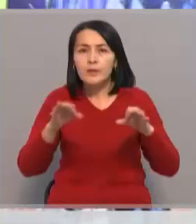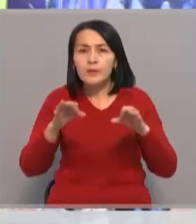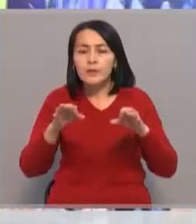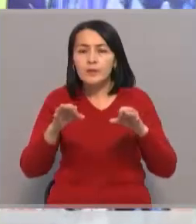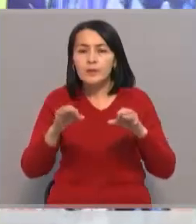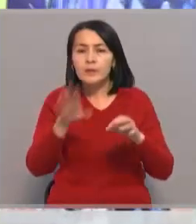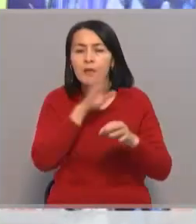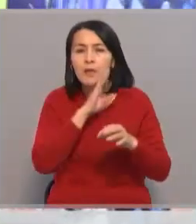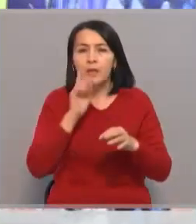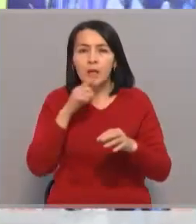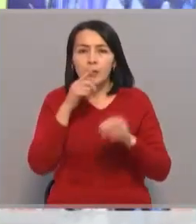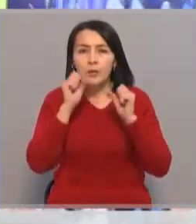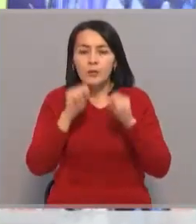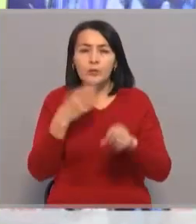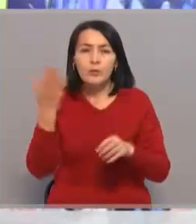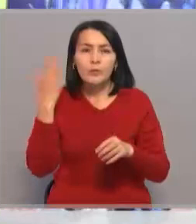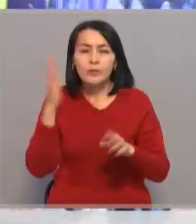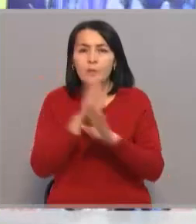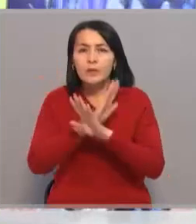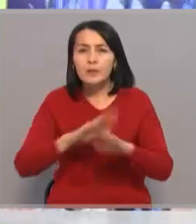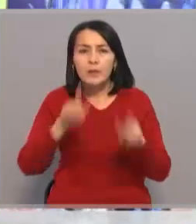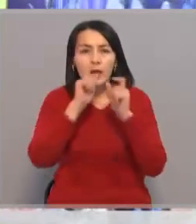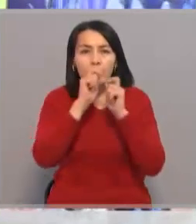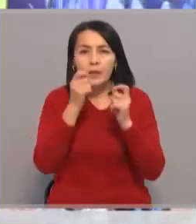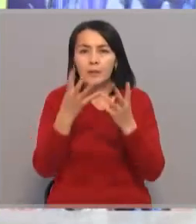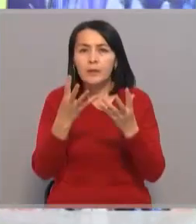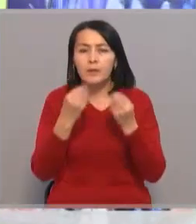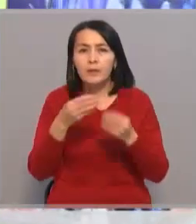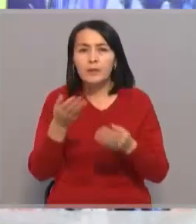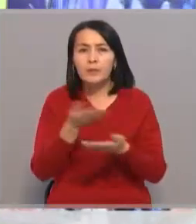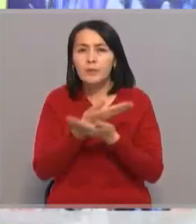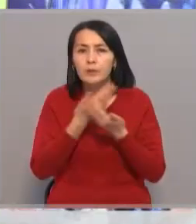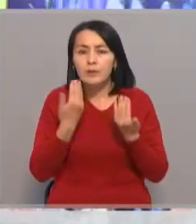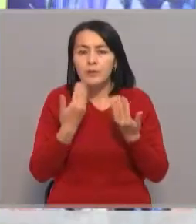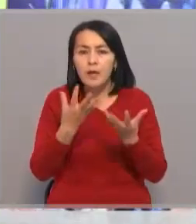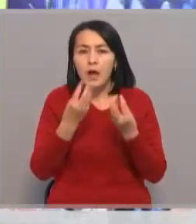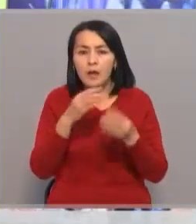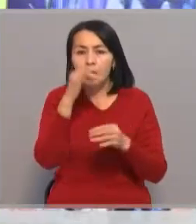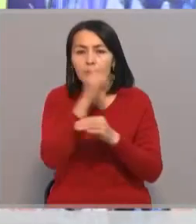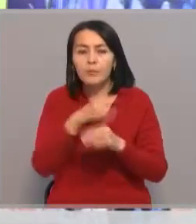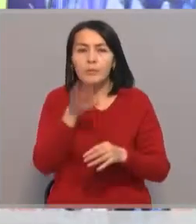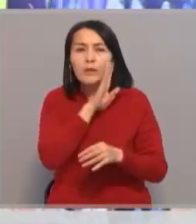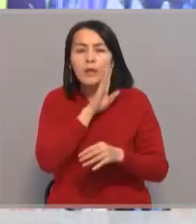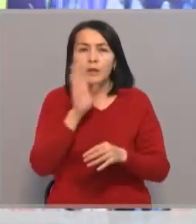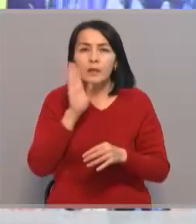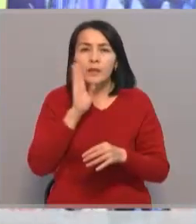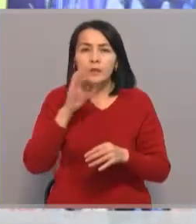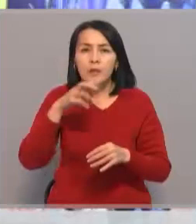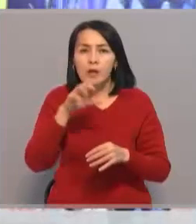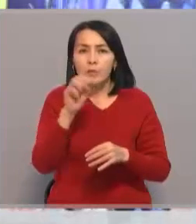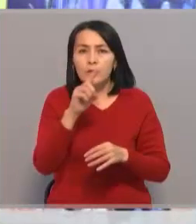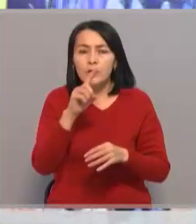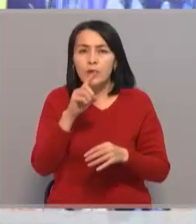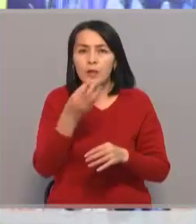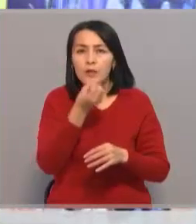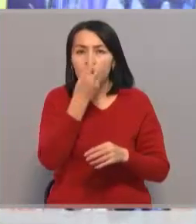тербеткен аналар десек те болады. Бұрын-соңды ешқандай марапат көрмеген, бұрын-соңды ешерде марапат алып көрмеген аналарды мұздағы жауқазын